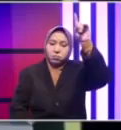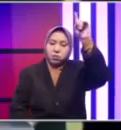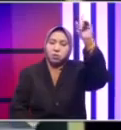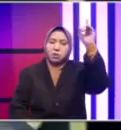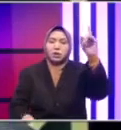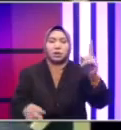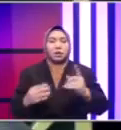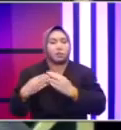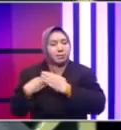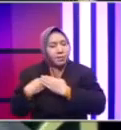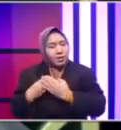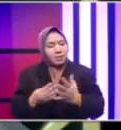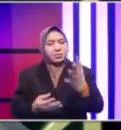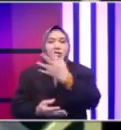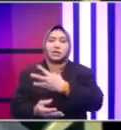Maliki